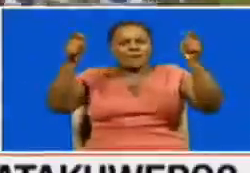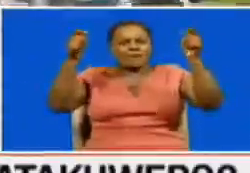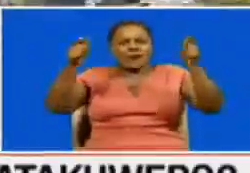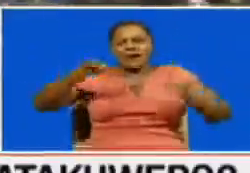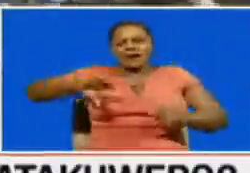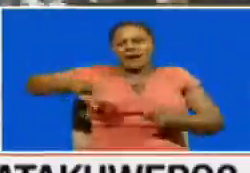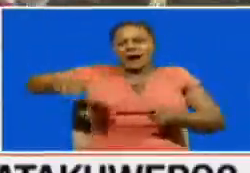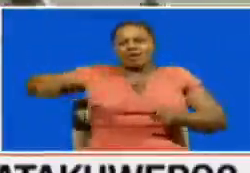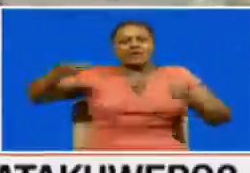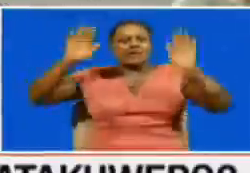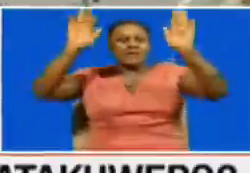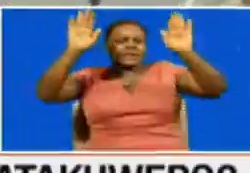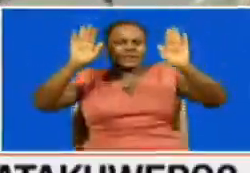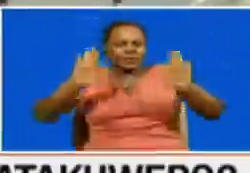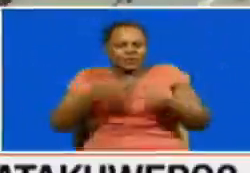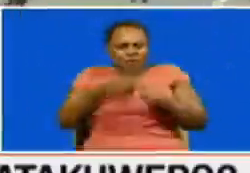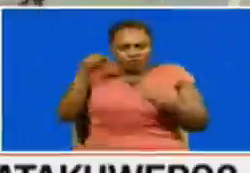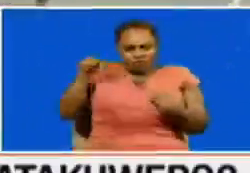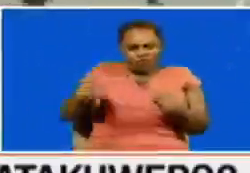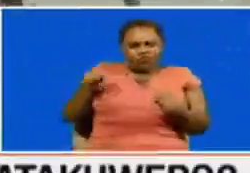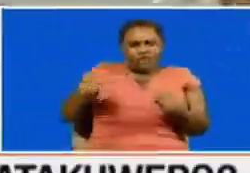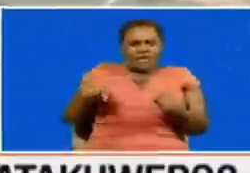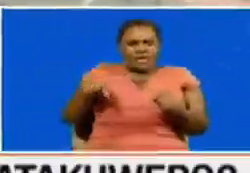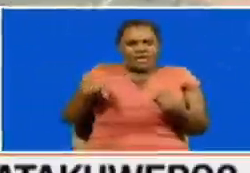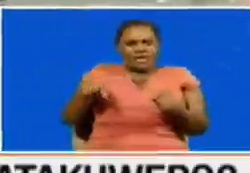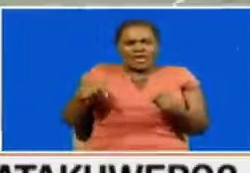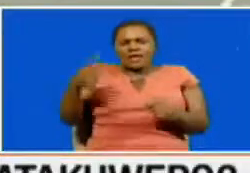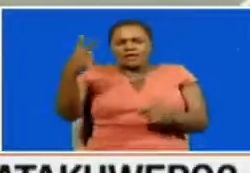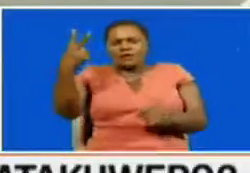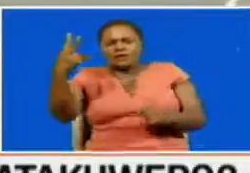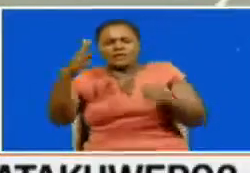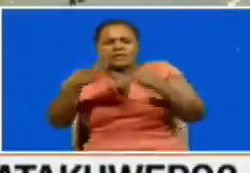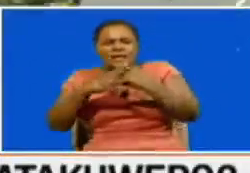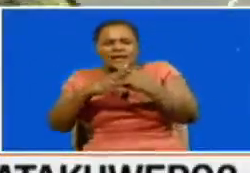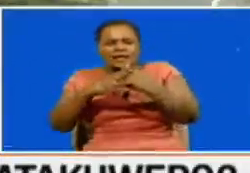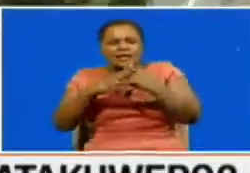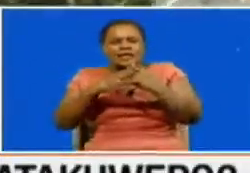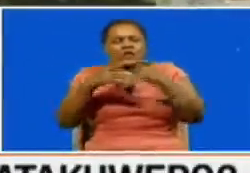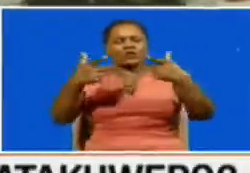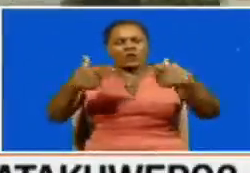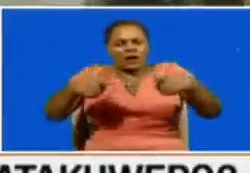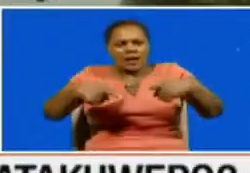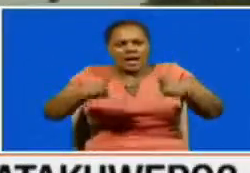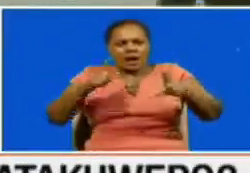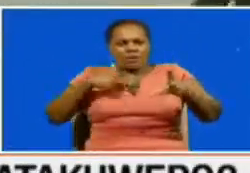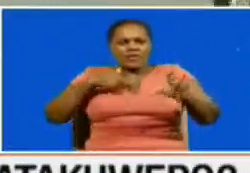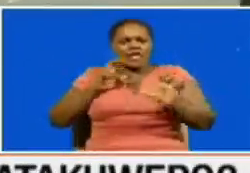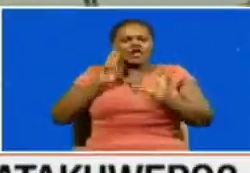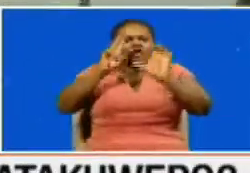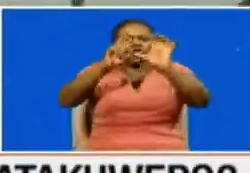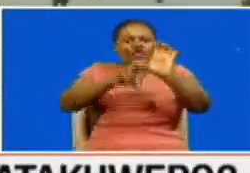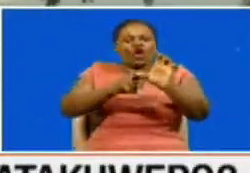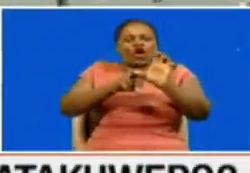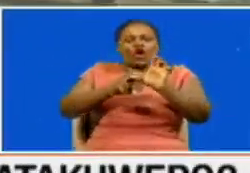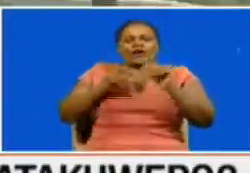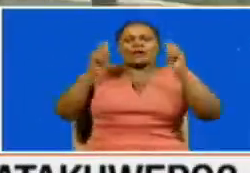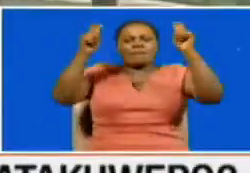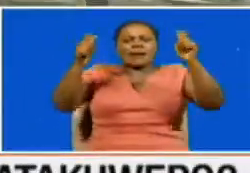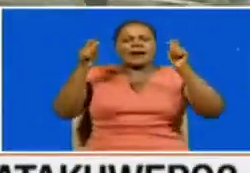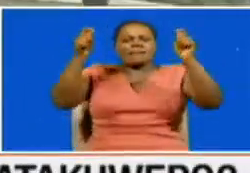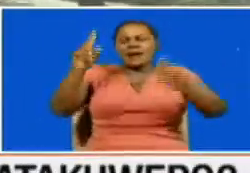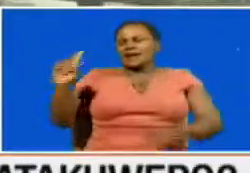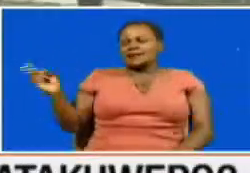katika kaunti ya Kisumu kuanzia leo Jumatano tarehe 29 ili kutupa muda kujiunga na maandamano jijini Nairobi.